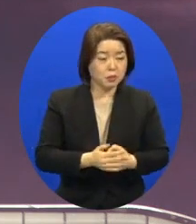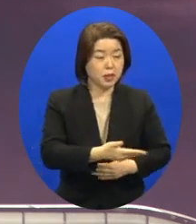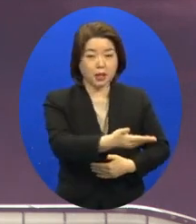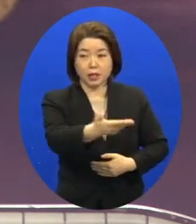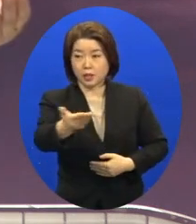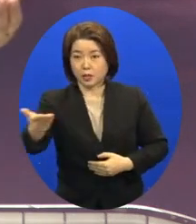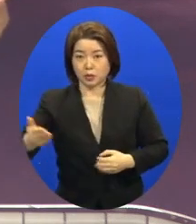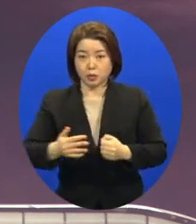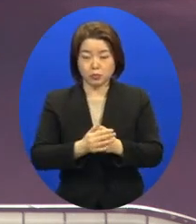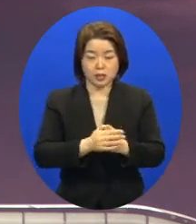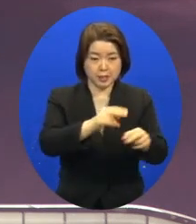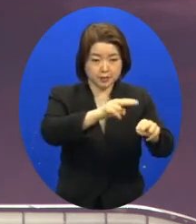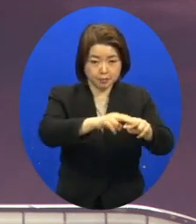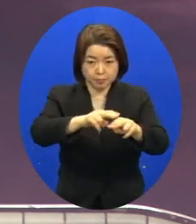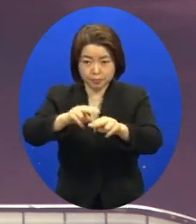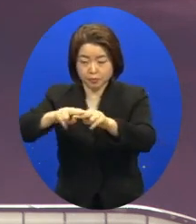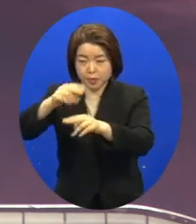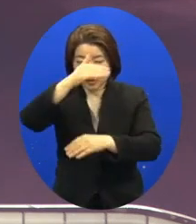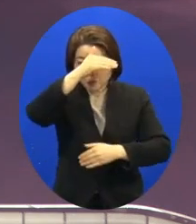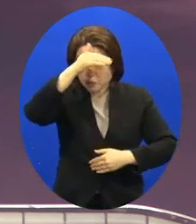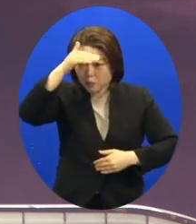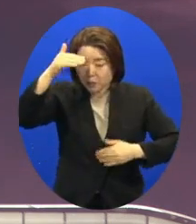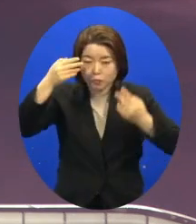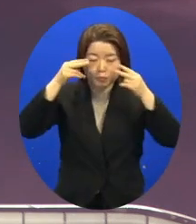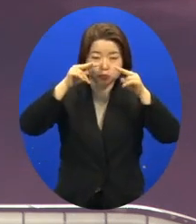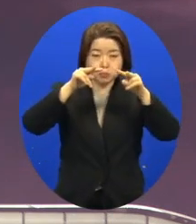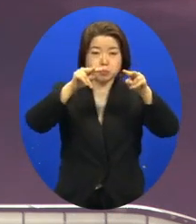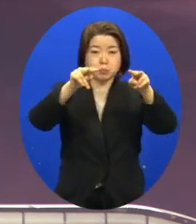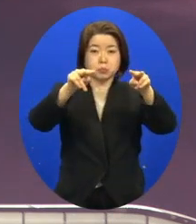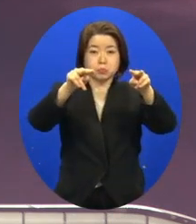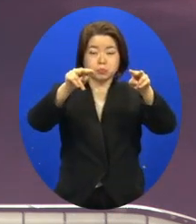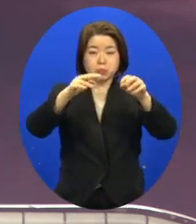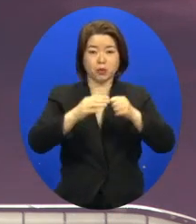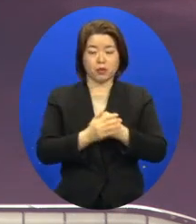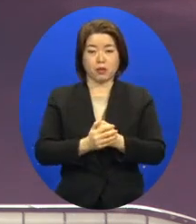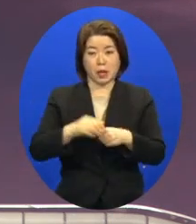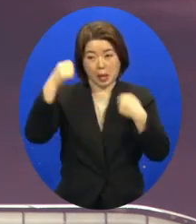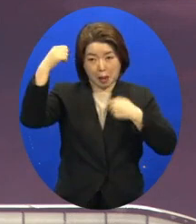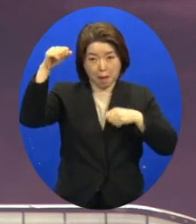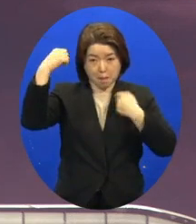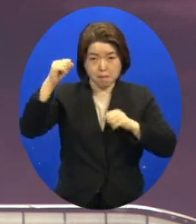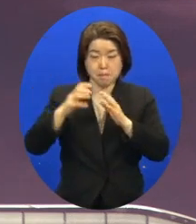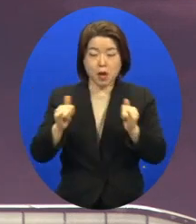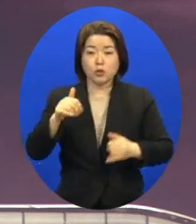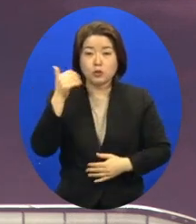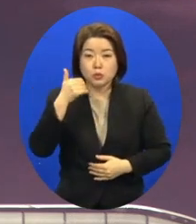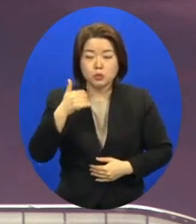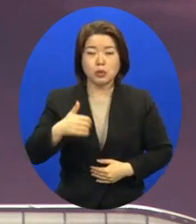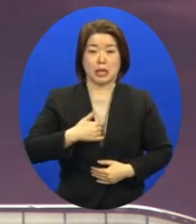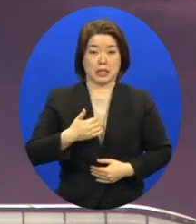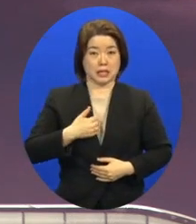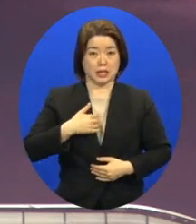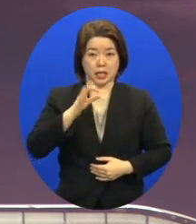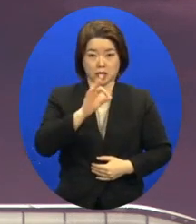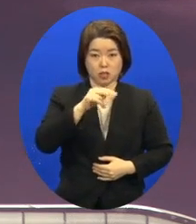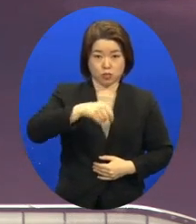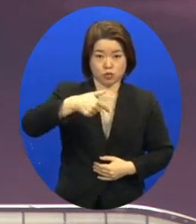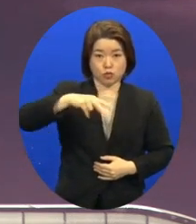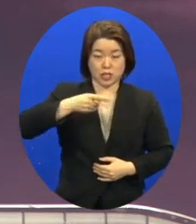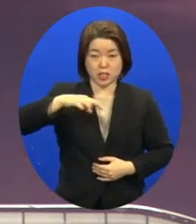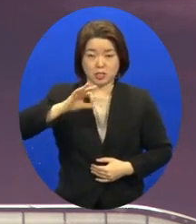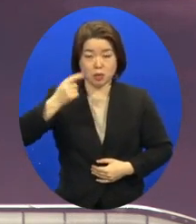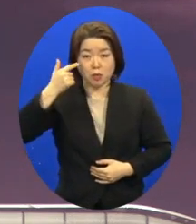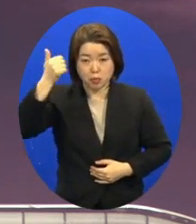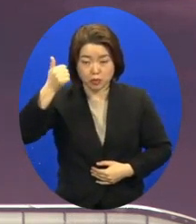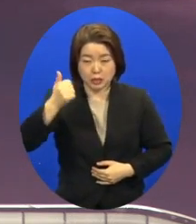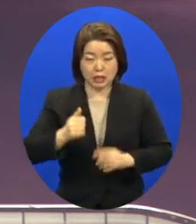여러분들이 관객으로 이렇게 무대를 보시고 배우는 유기성 목사 네.